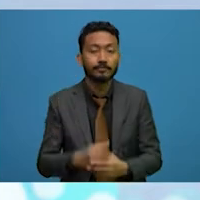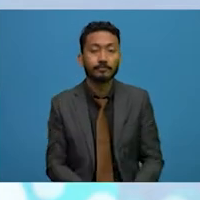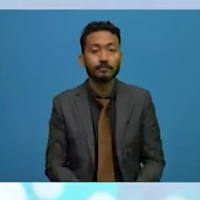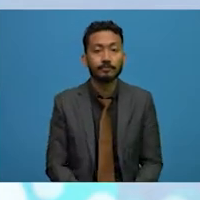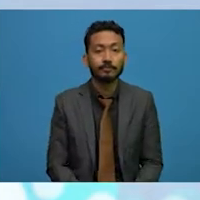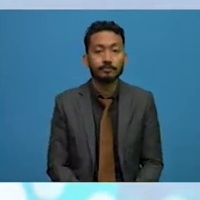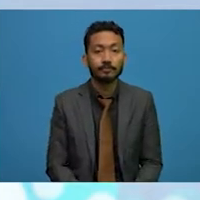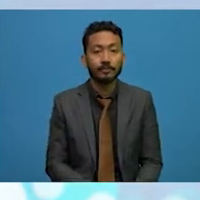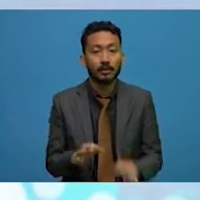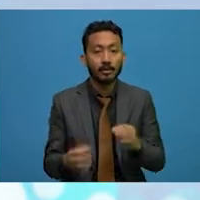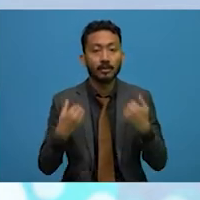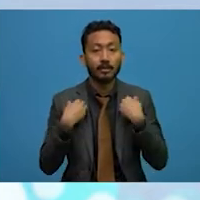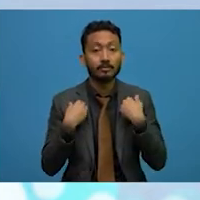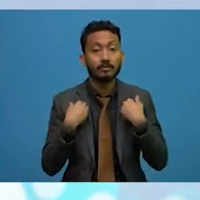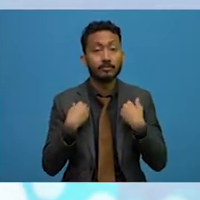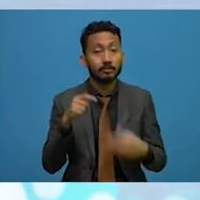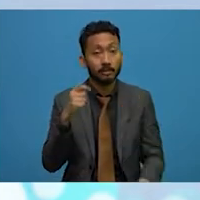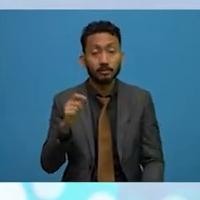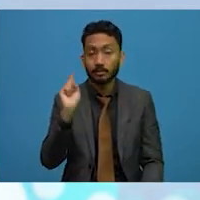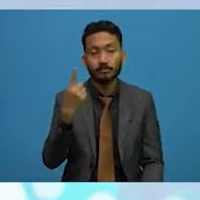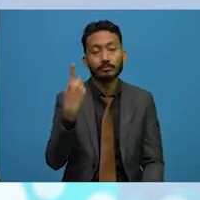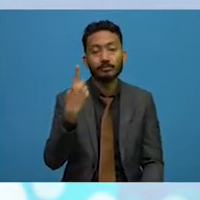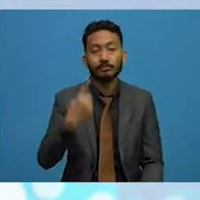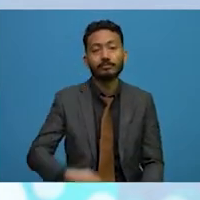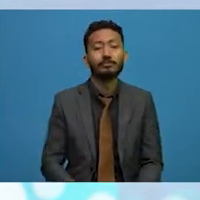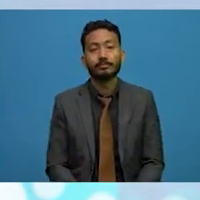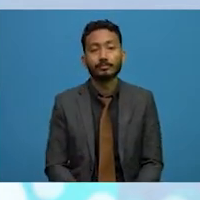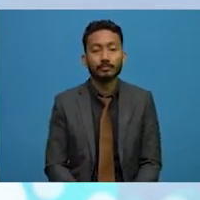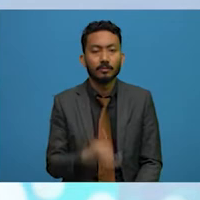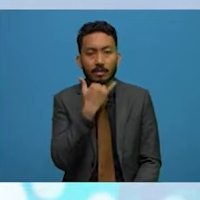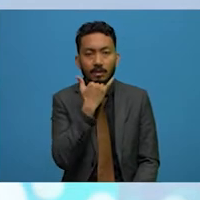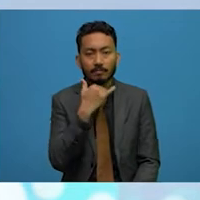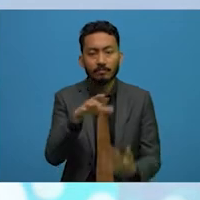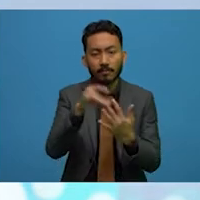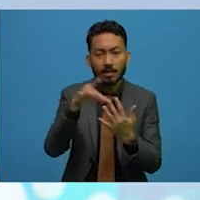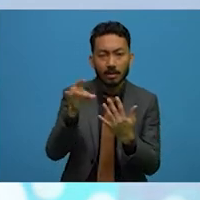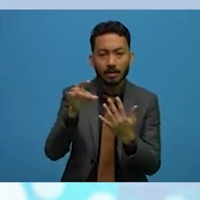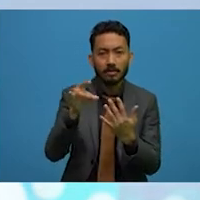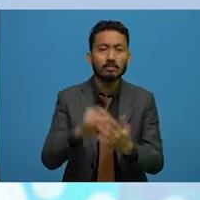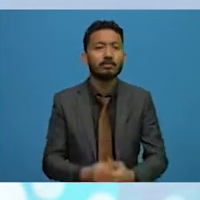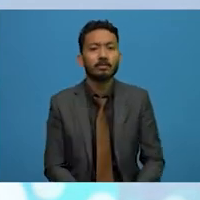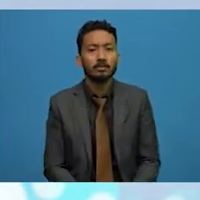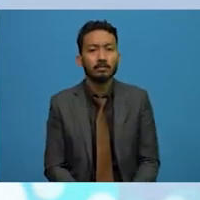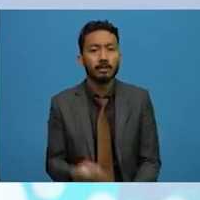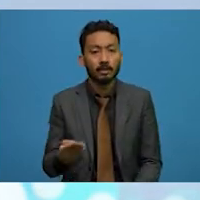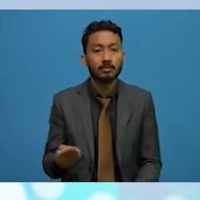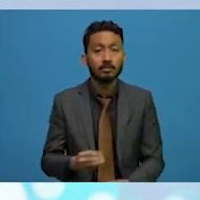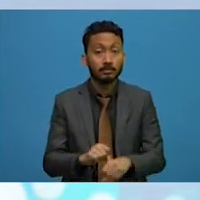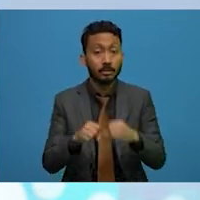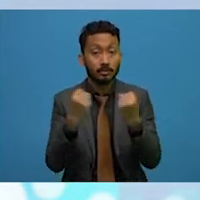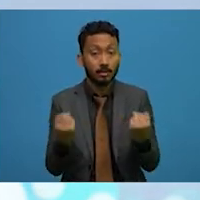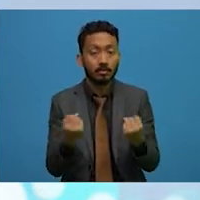yang dinyatakan dalam bentuk teks. Kesilapan pemilihan dan menyebabkan bahan sastera